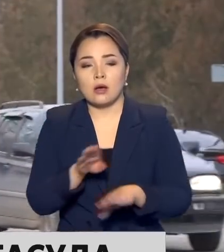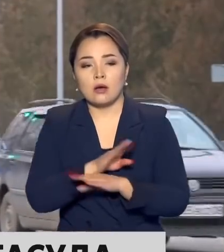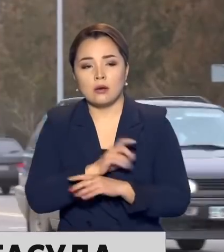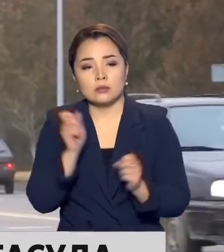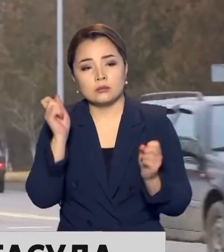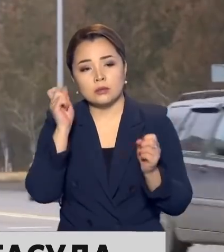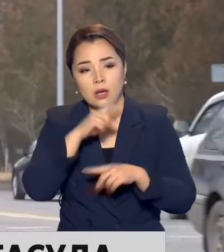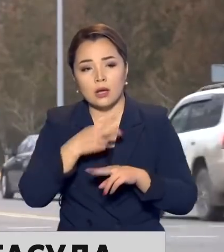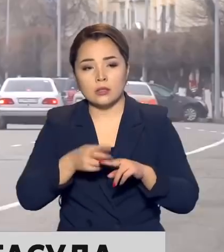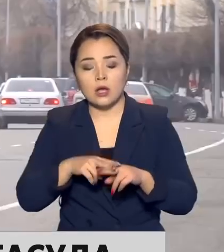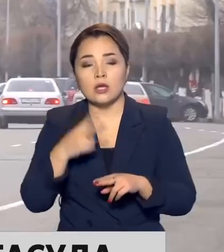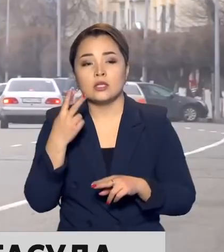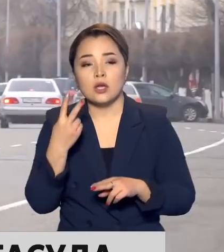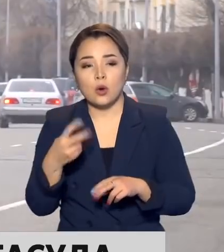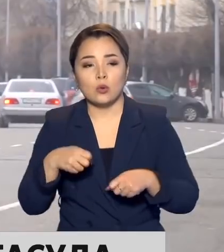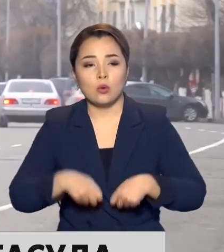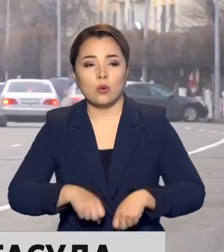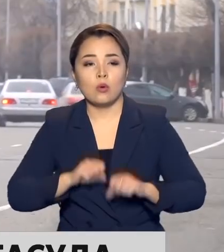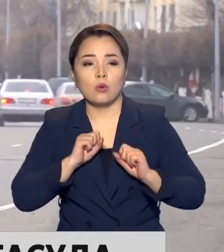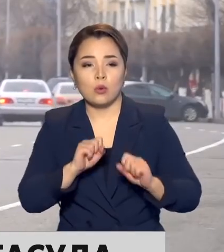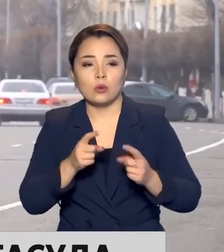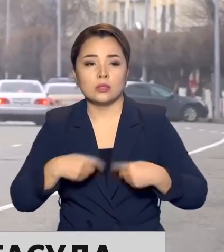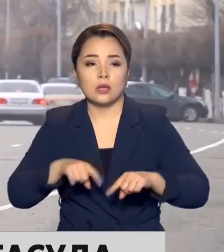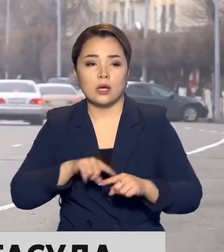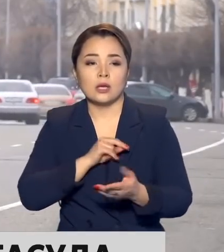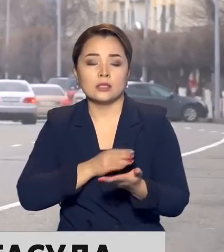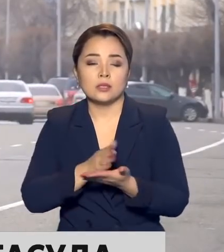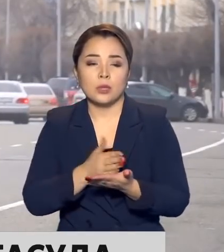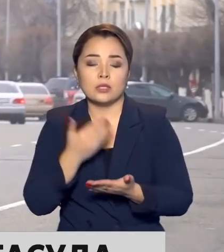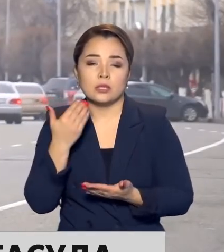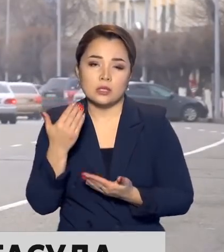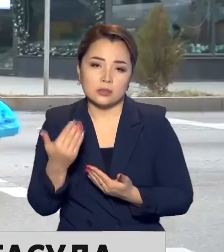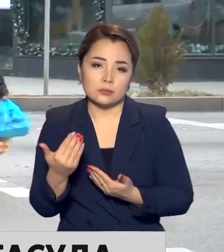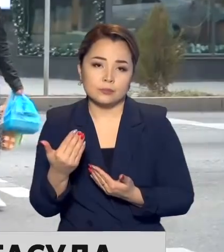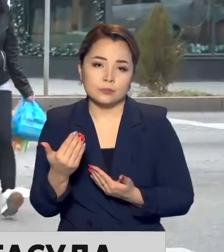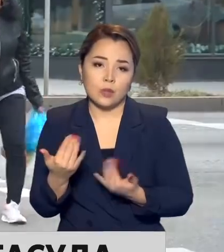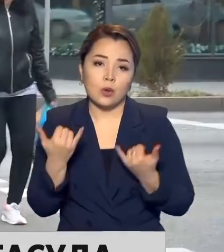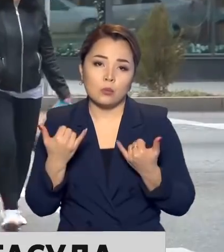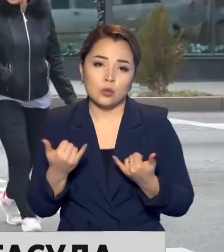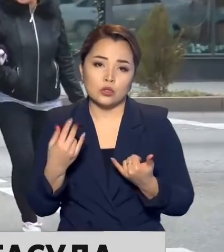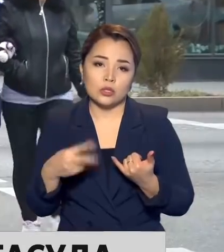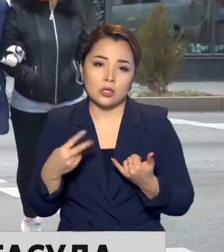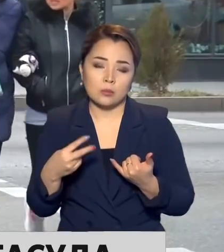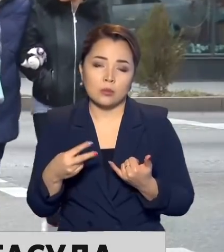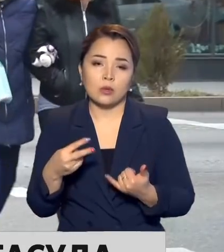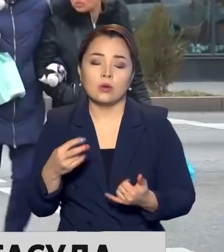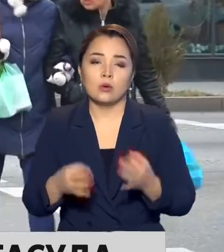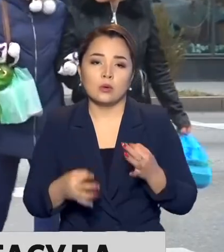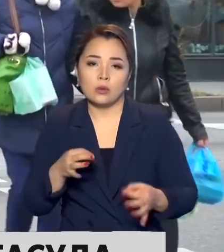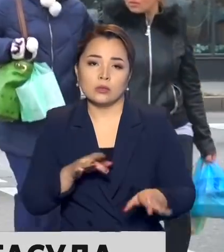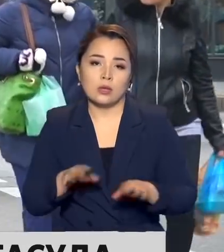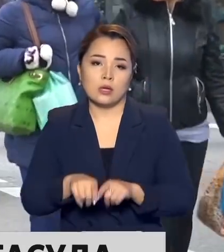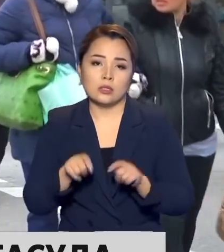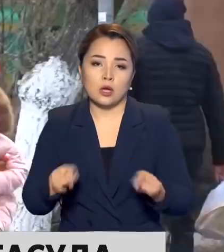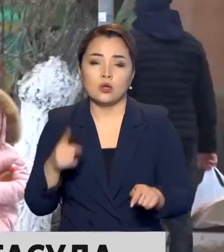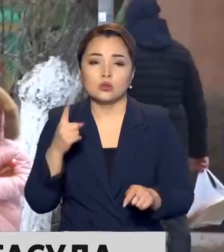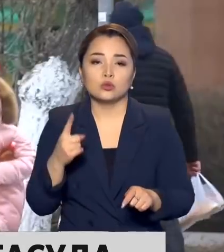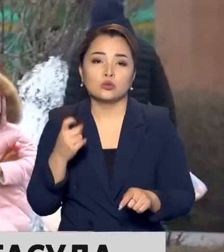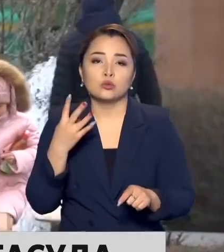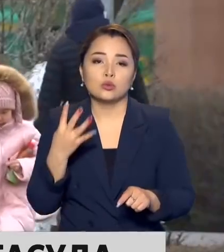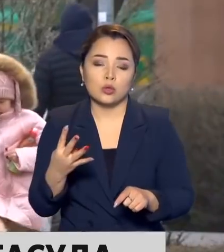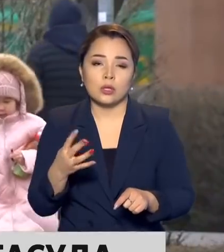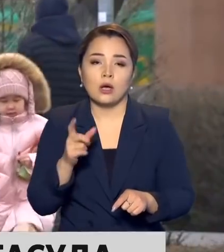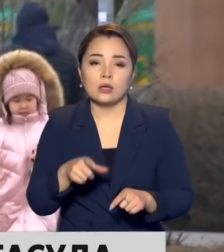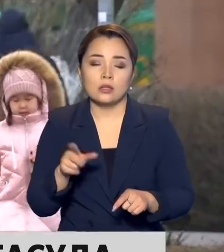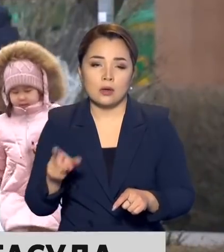белгілі болды. Олардың екеуі құқық қорғау саласының қызметкерлері. Бүгінде 20 қылмыстық іс қозғалып, 104 адам